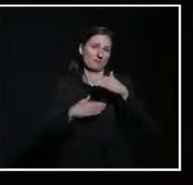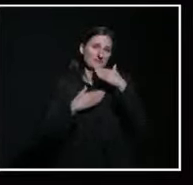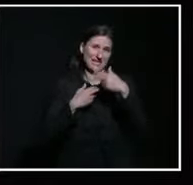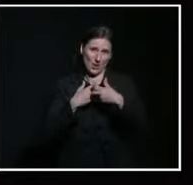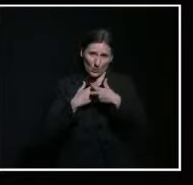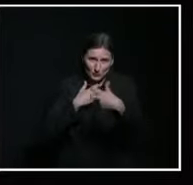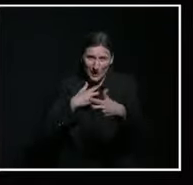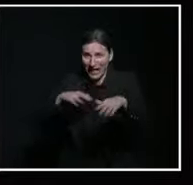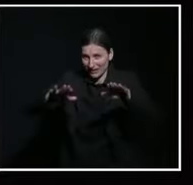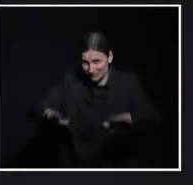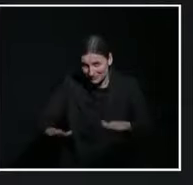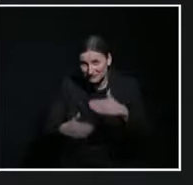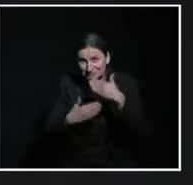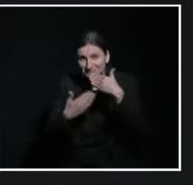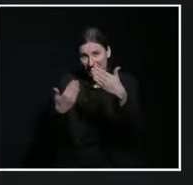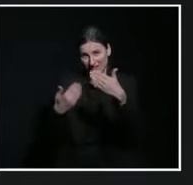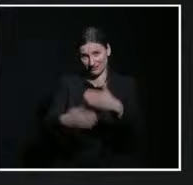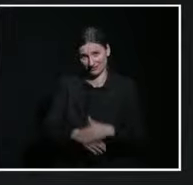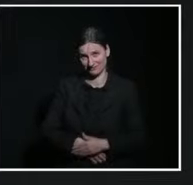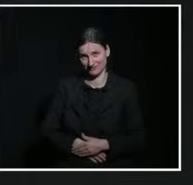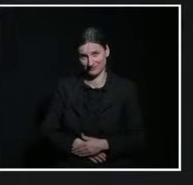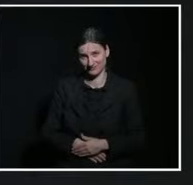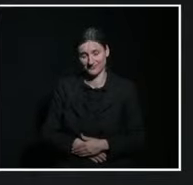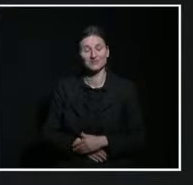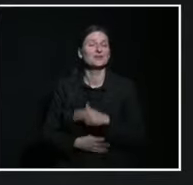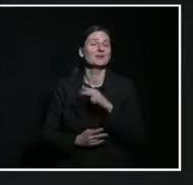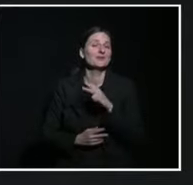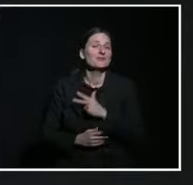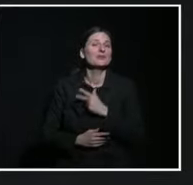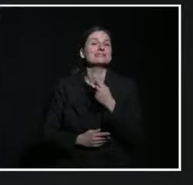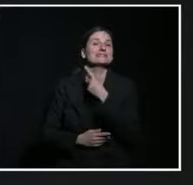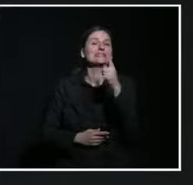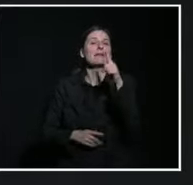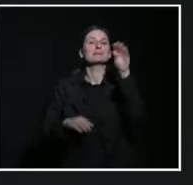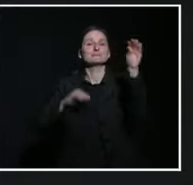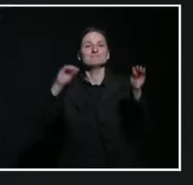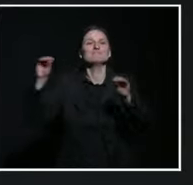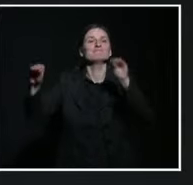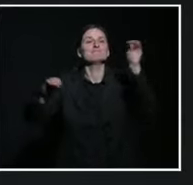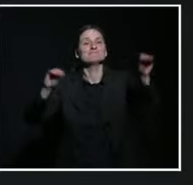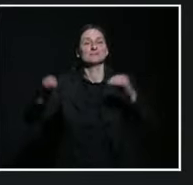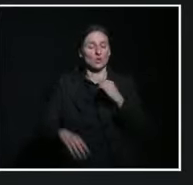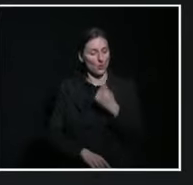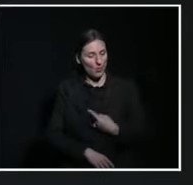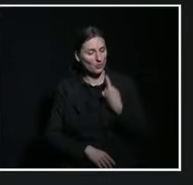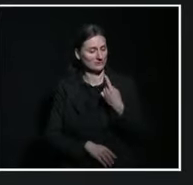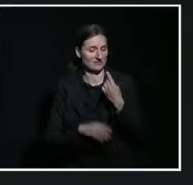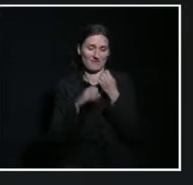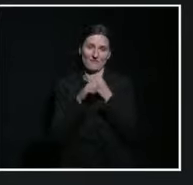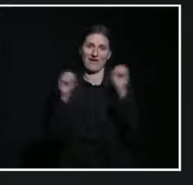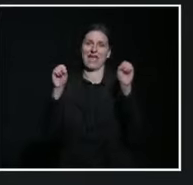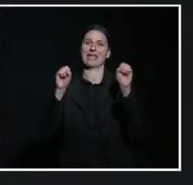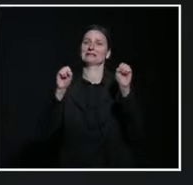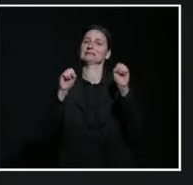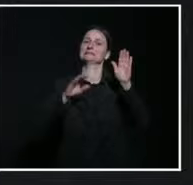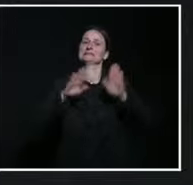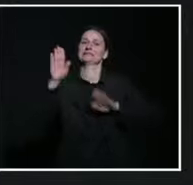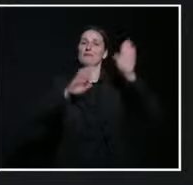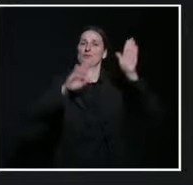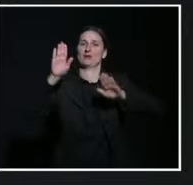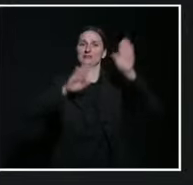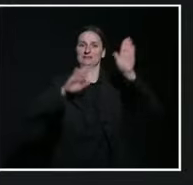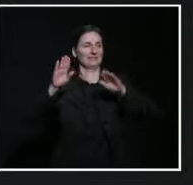lange hier sind. Und ich danke Ihnen, dass Sie Multiplikatoren für unsere freiheitliche Demokratie